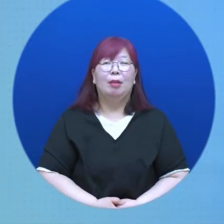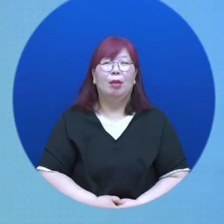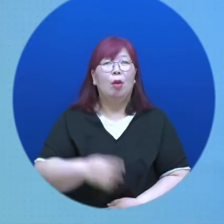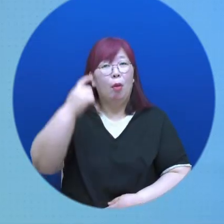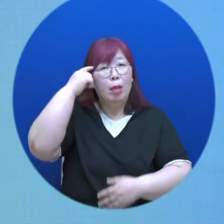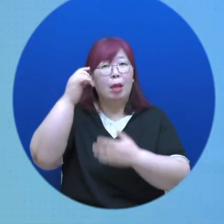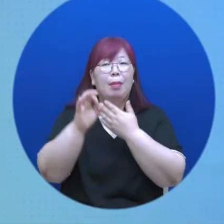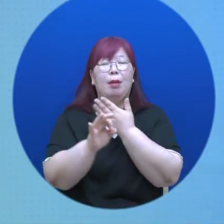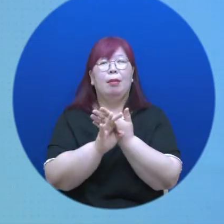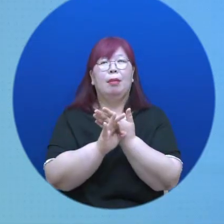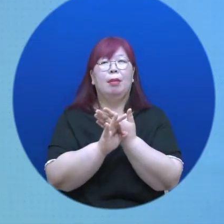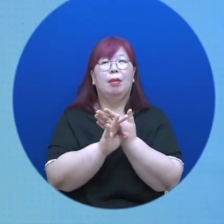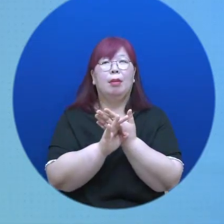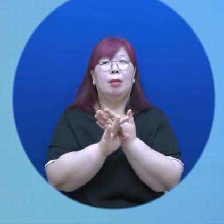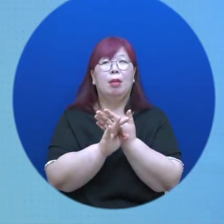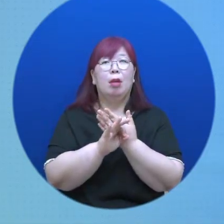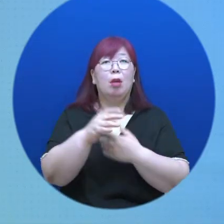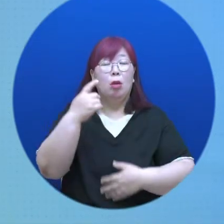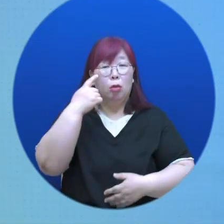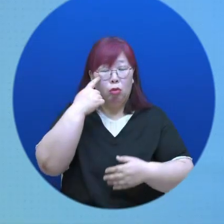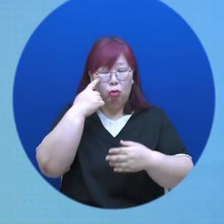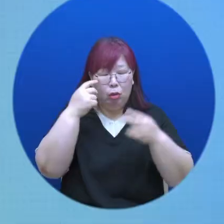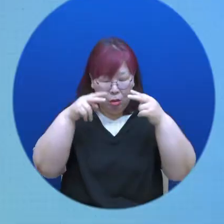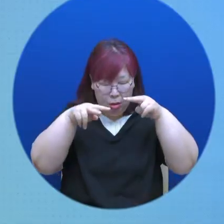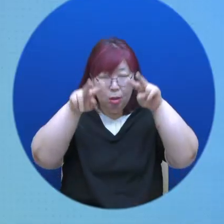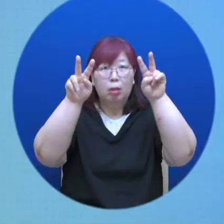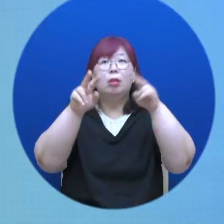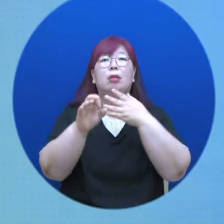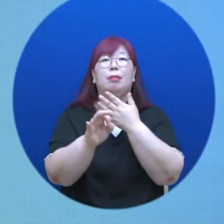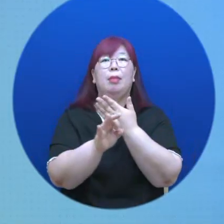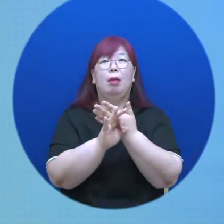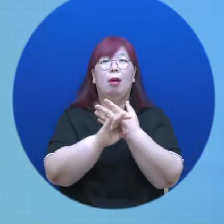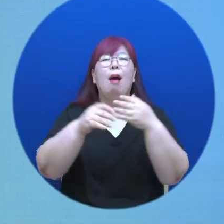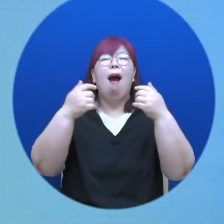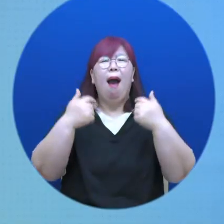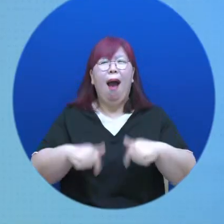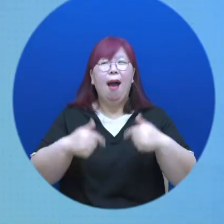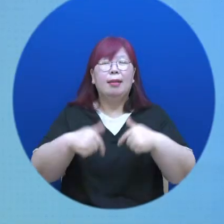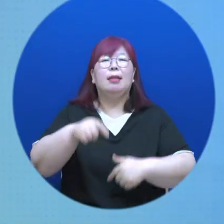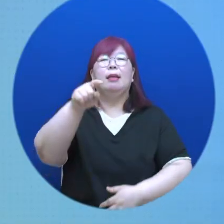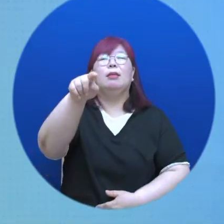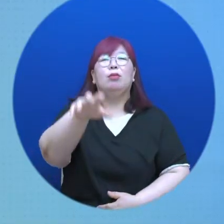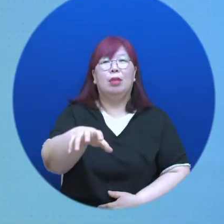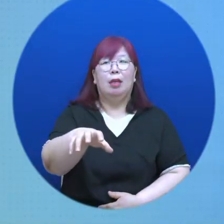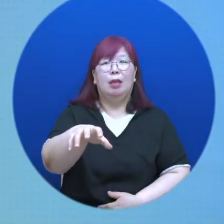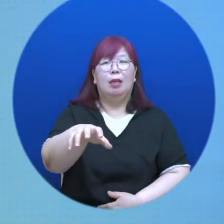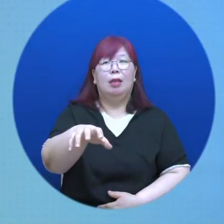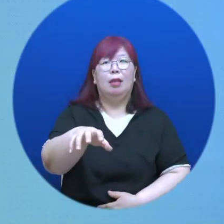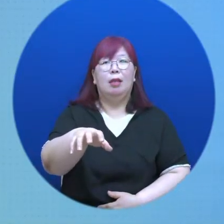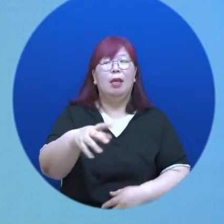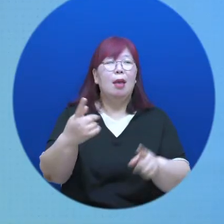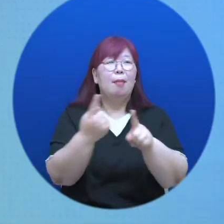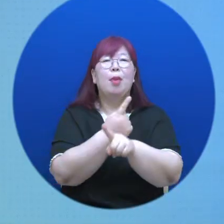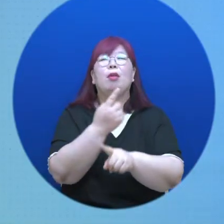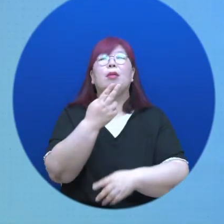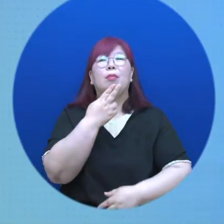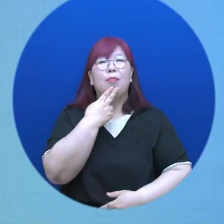왜냐하면 눈을 들면 항상 그곳에